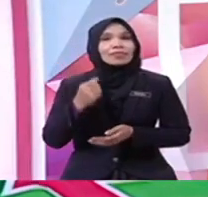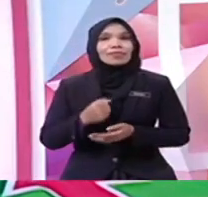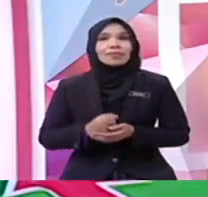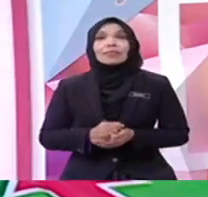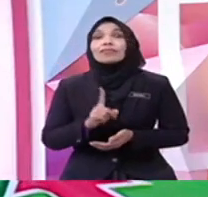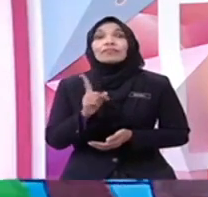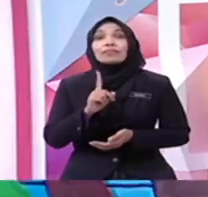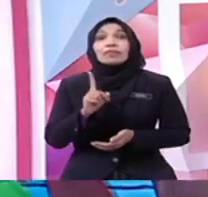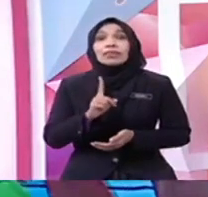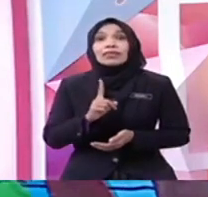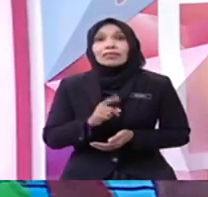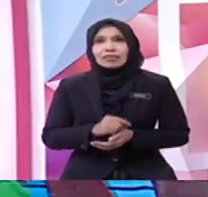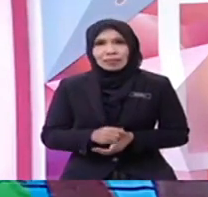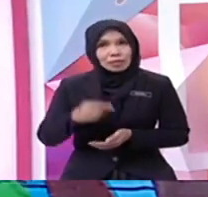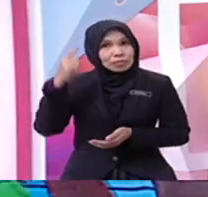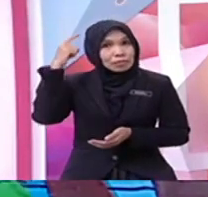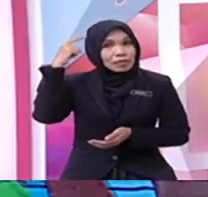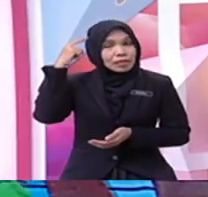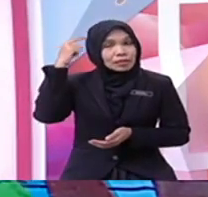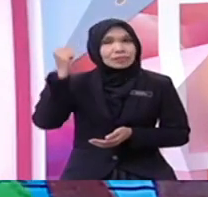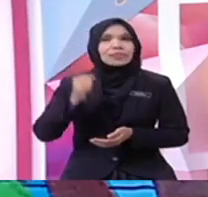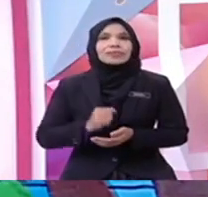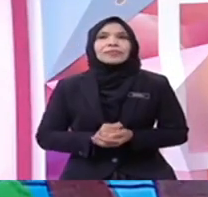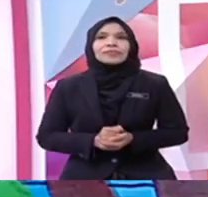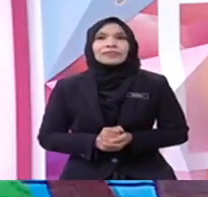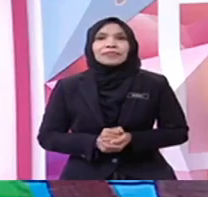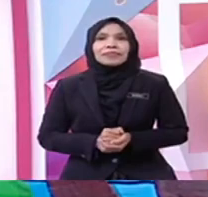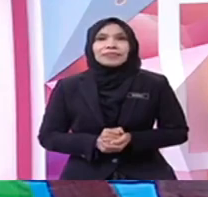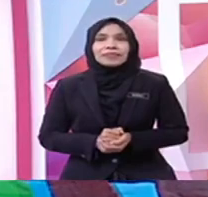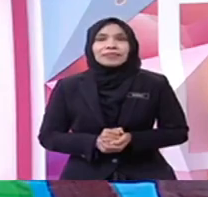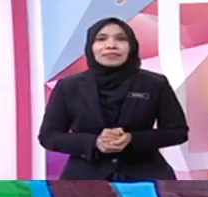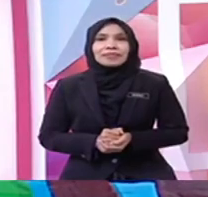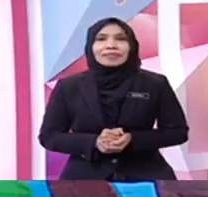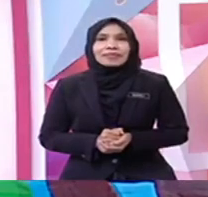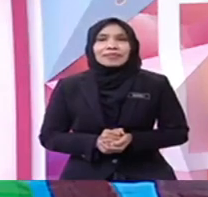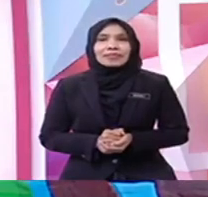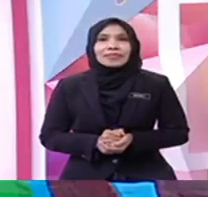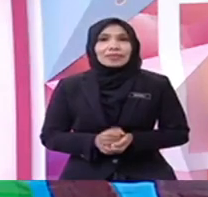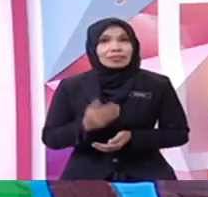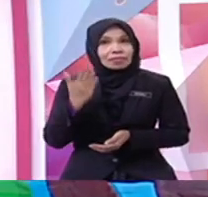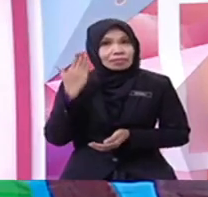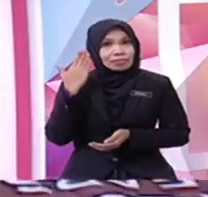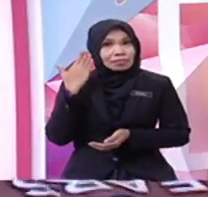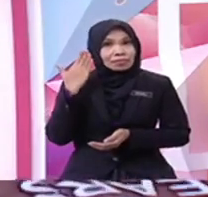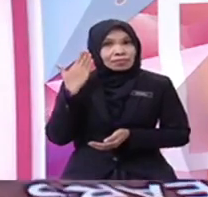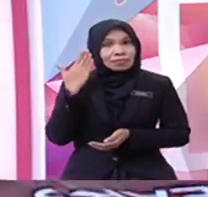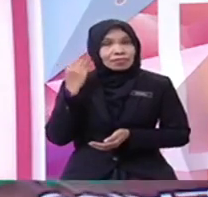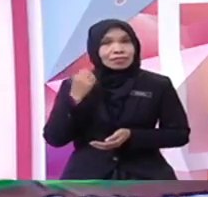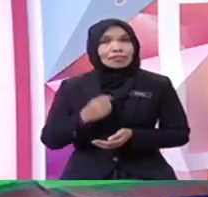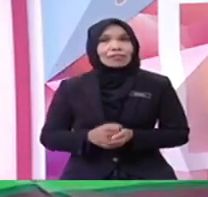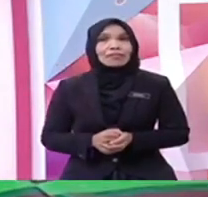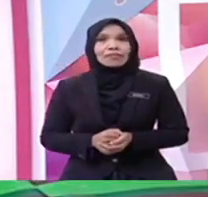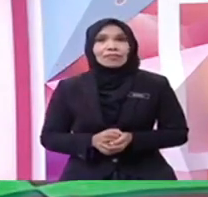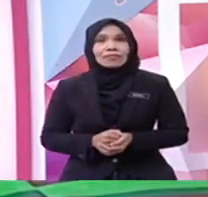hei hei Alaihi kisu kita pegang kepala seterusnya that your